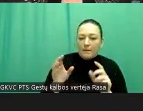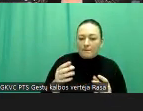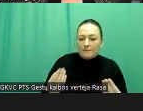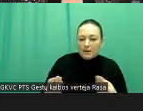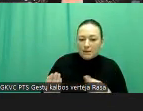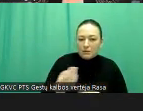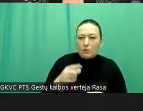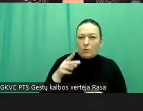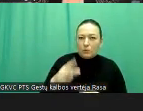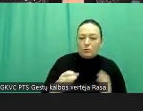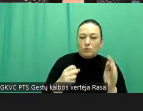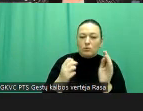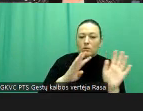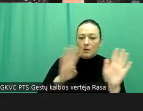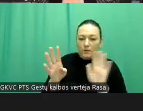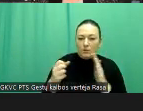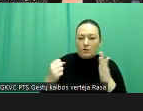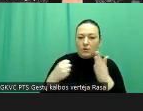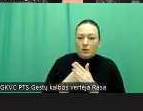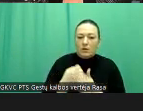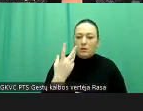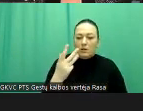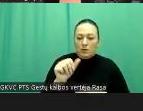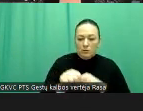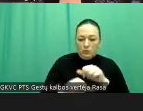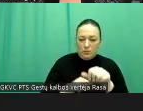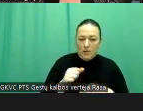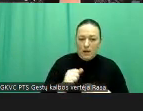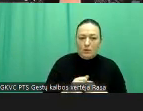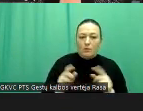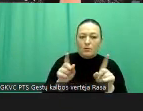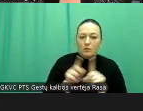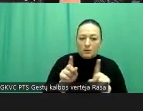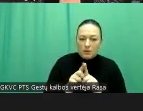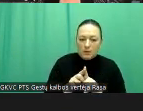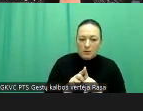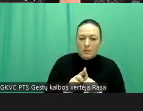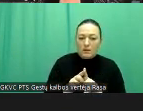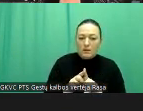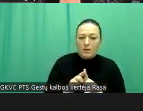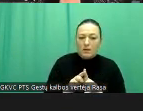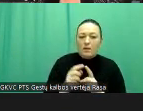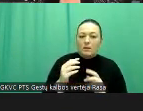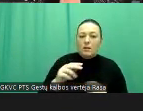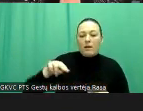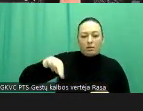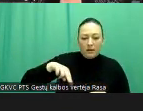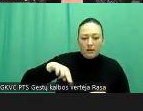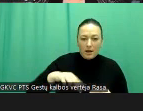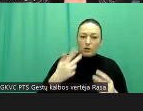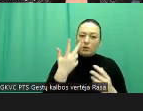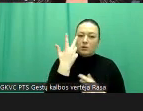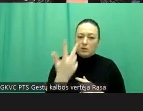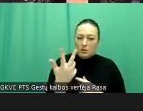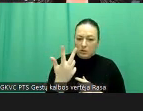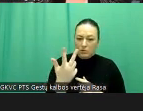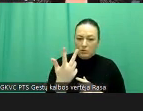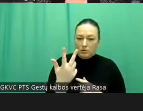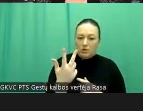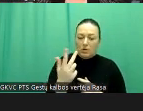laikotarpį nuo 2009 iki 2013 metų. Taip pat jis buvo vykdantysis direktorius trijose